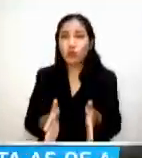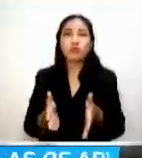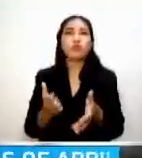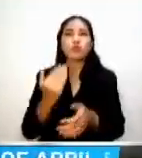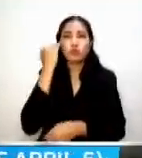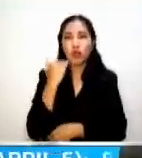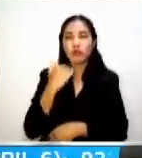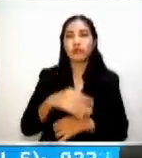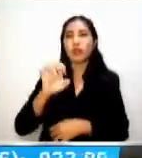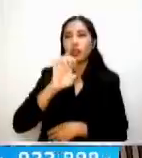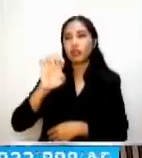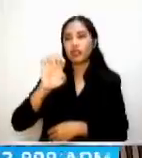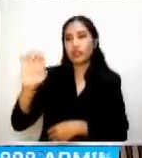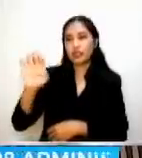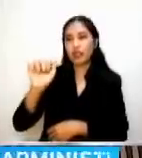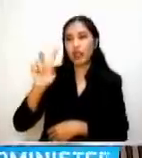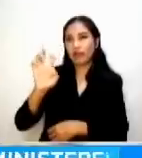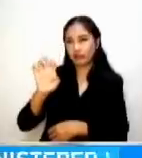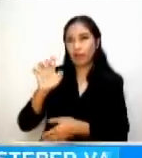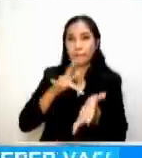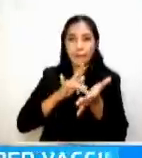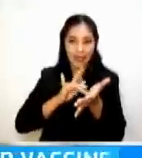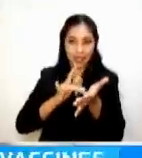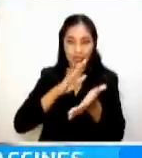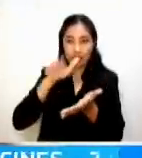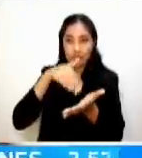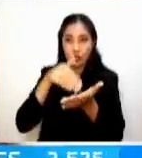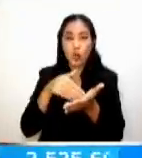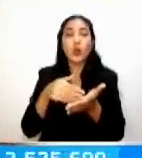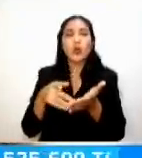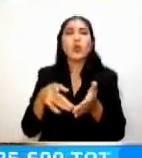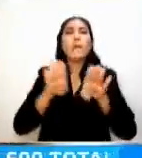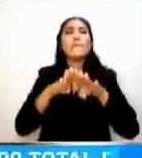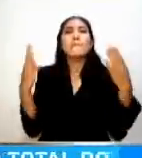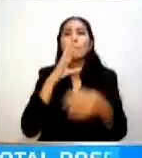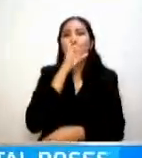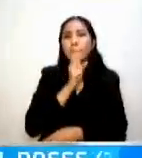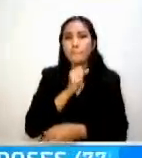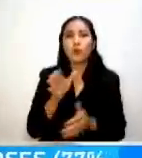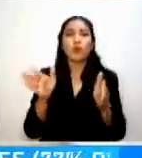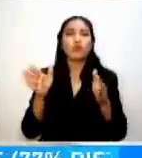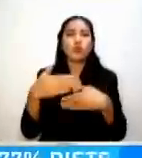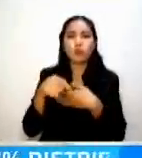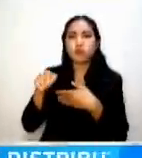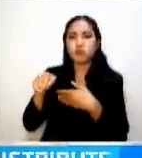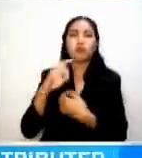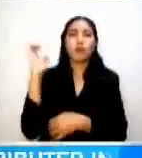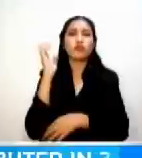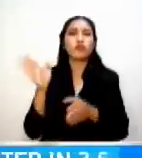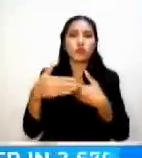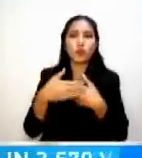Center, binuksan na ang kanilang lumang emergency room. Yung aming mga pasyenteng naghihintay sa emergency room ay nasa around